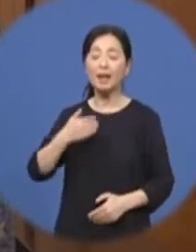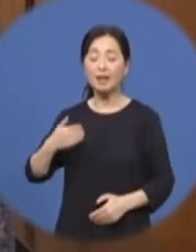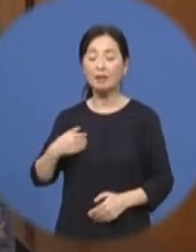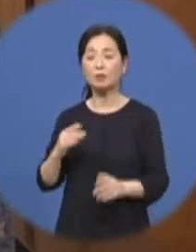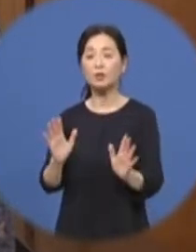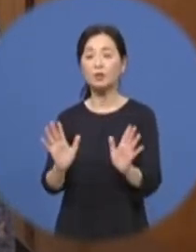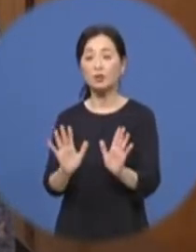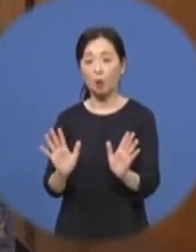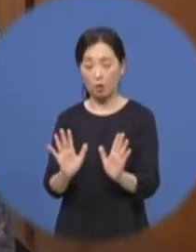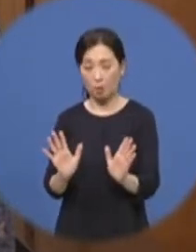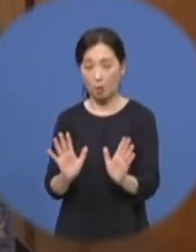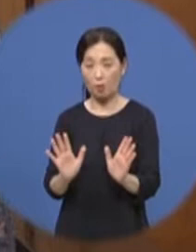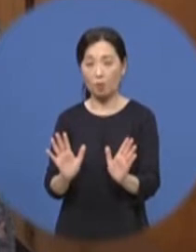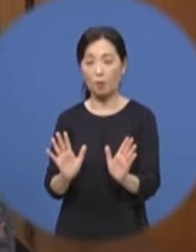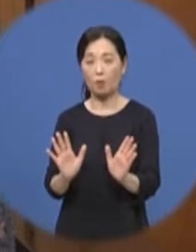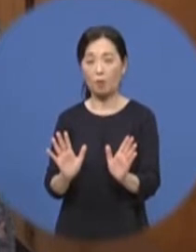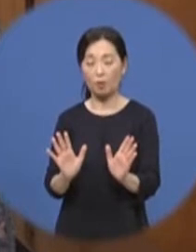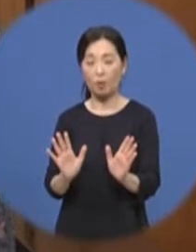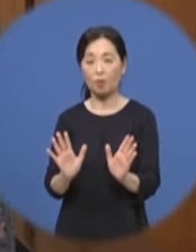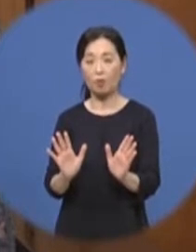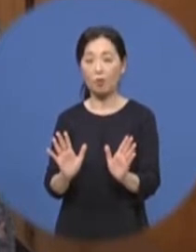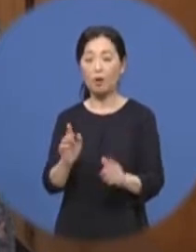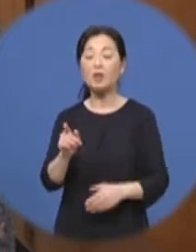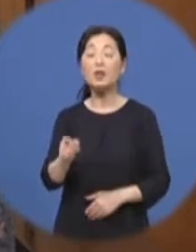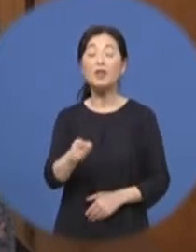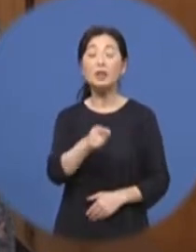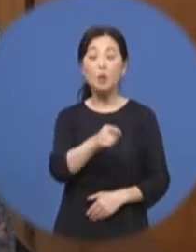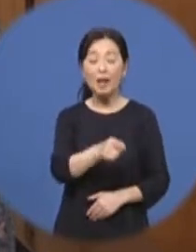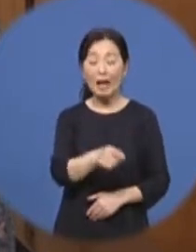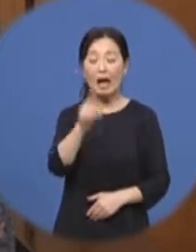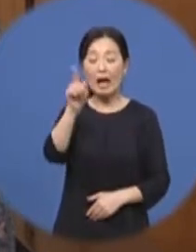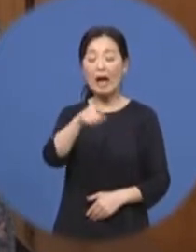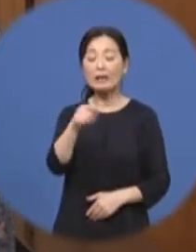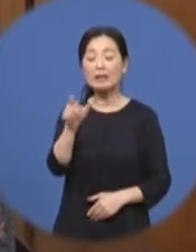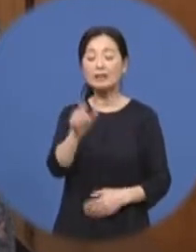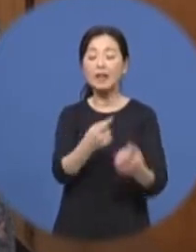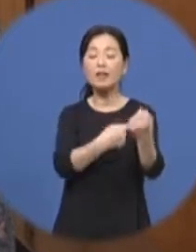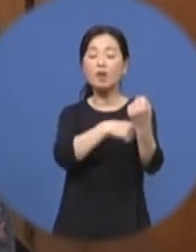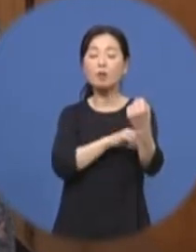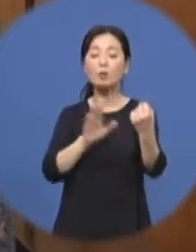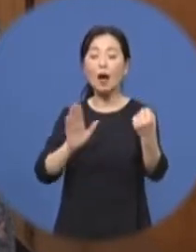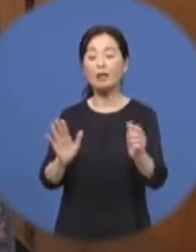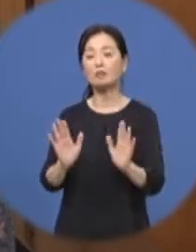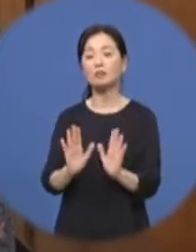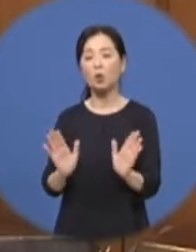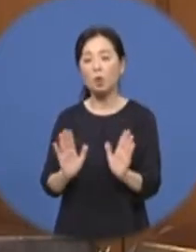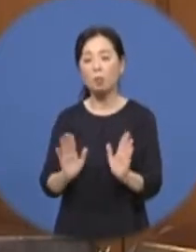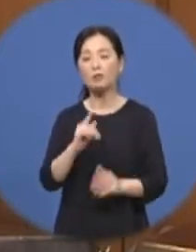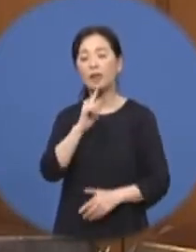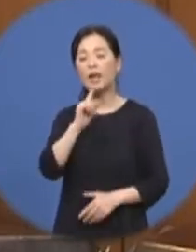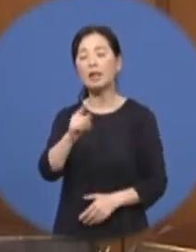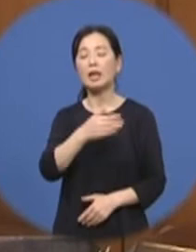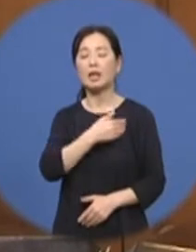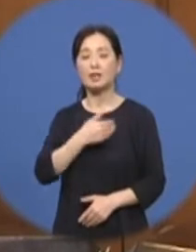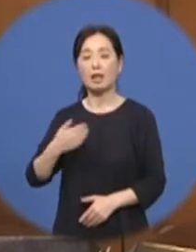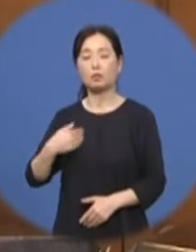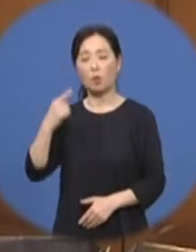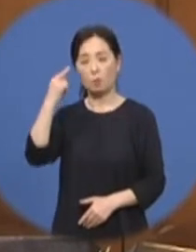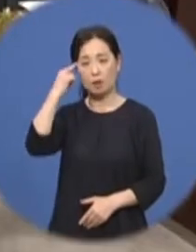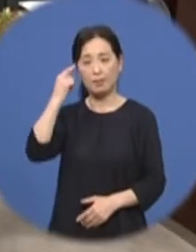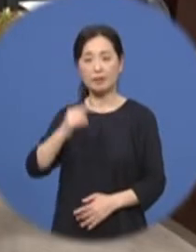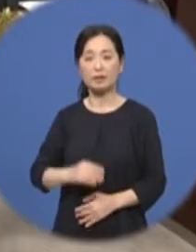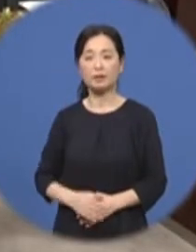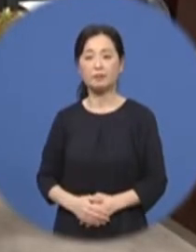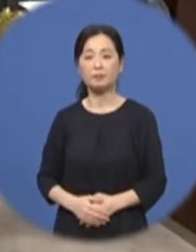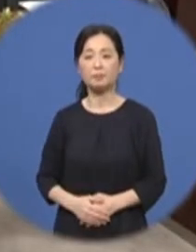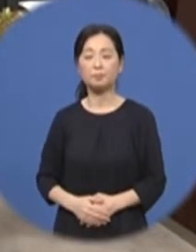うことを身につけた子ども、それが人間力のある子どもじゃないかなと、そのように思ってます。 知事はどのようにお考えですか。